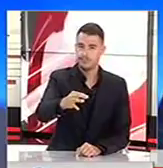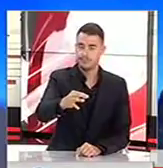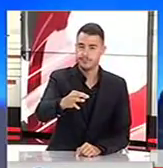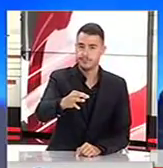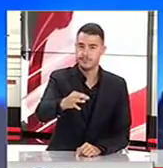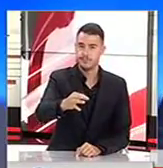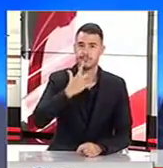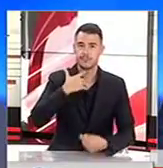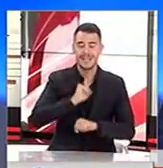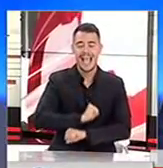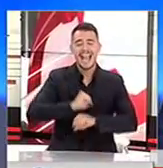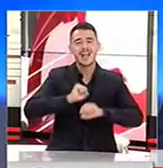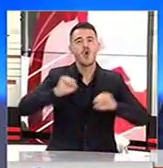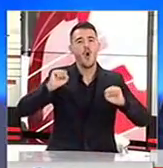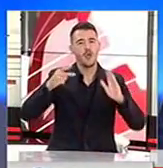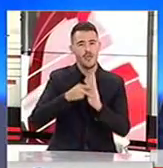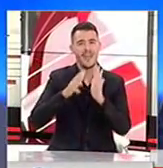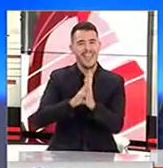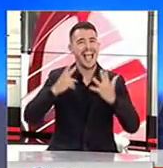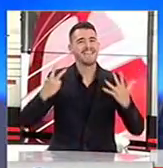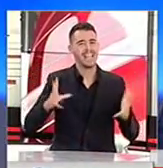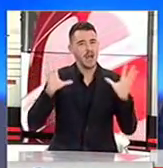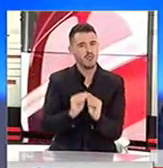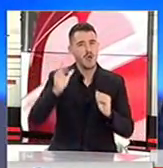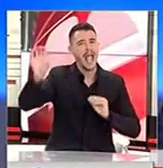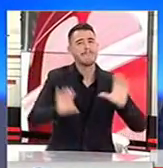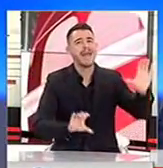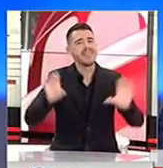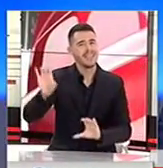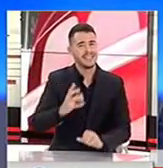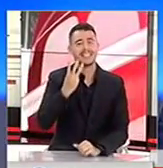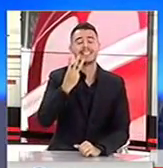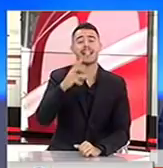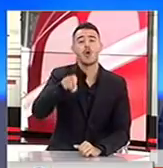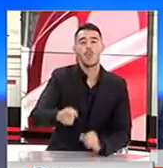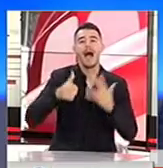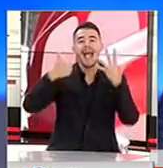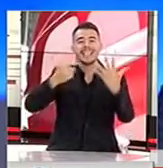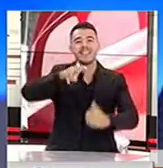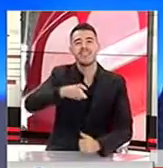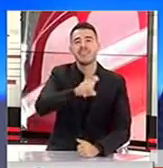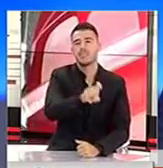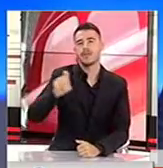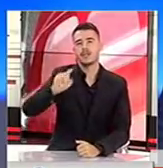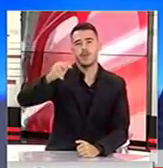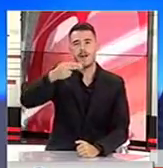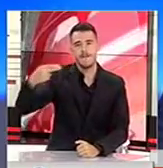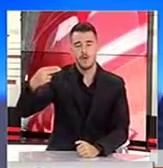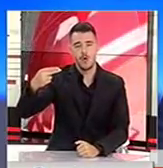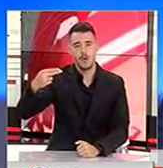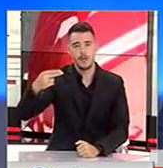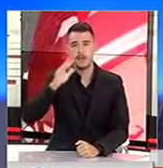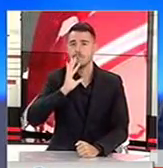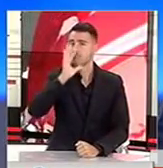το ρεκόρ του 2017 των 3,6 δισεκατομμυρίων ευρώ, παρά το γεγονός ότι υπάρχει μια